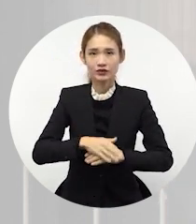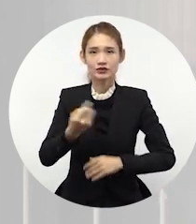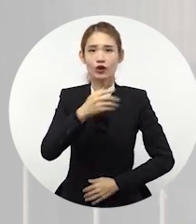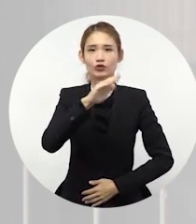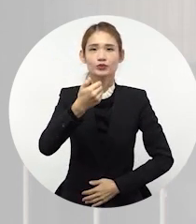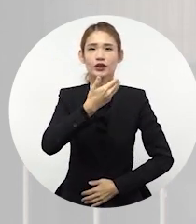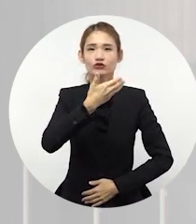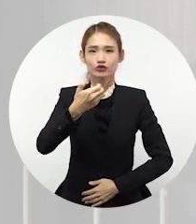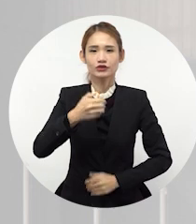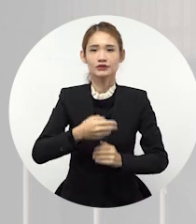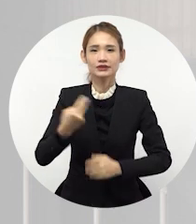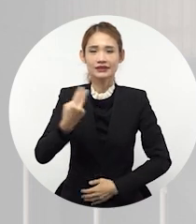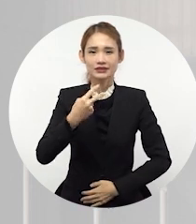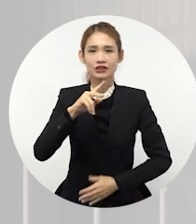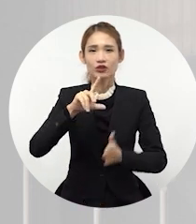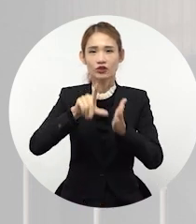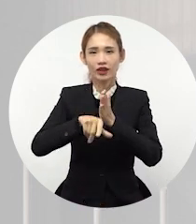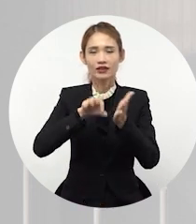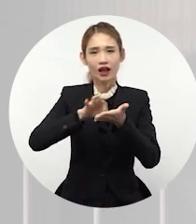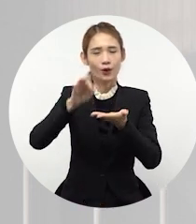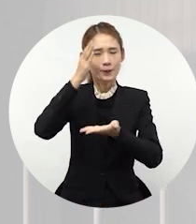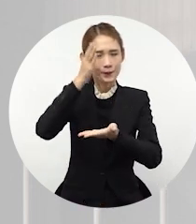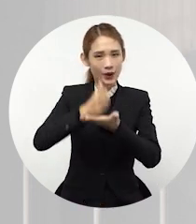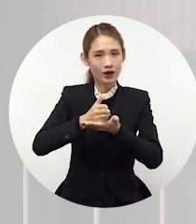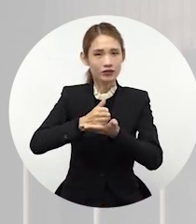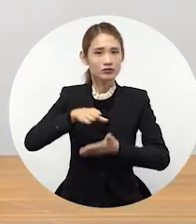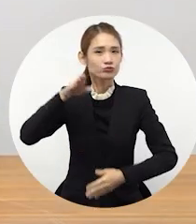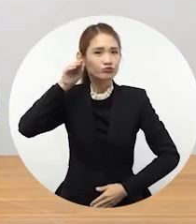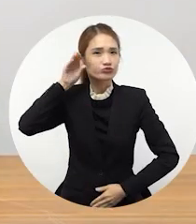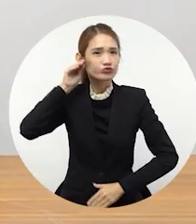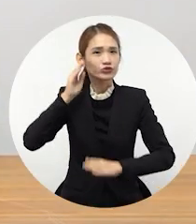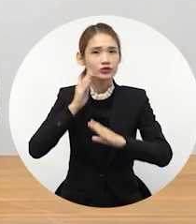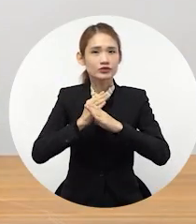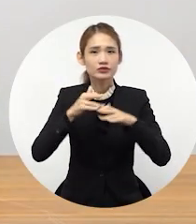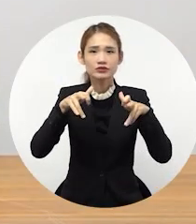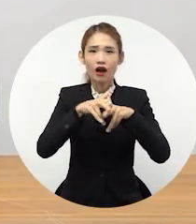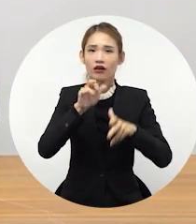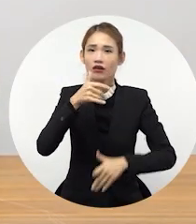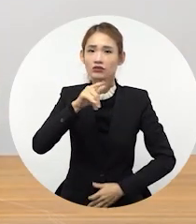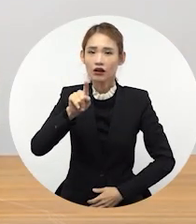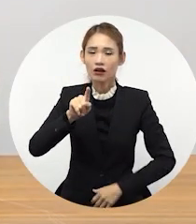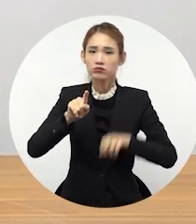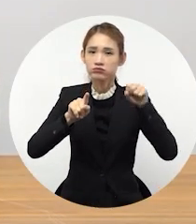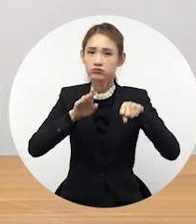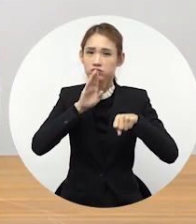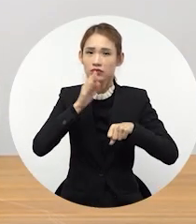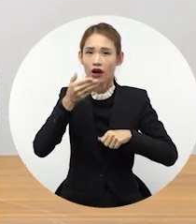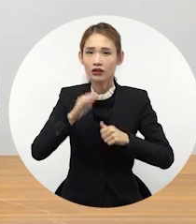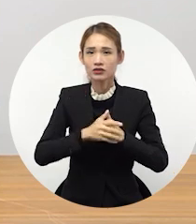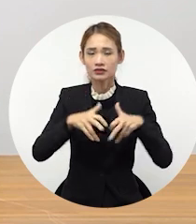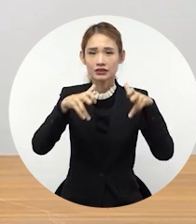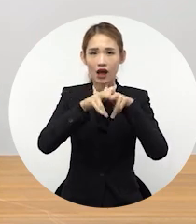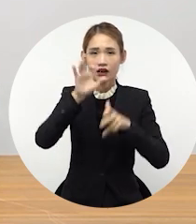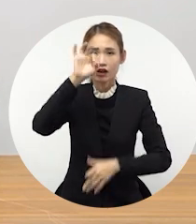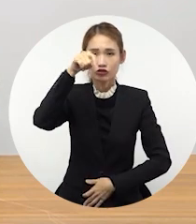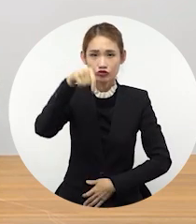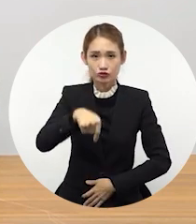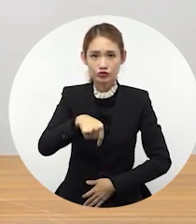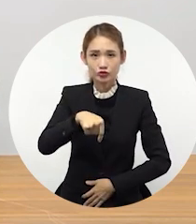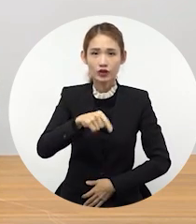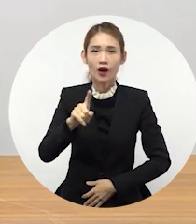그런 것들이 이제 90년대 2000년대 접어들어서 쓰지 말자. 근데 또 듣고 계신 분들은 장애자는 그럴 수 있어. 어.